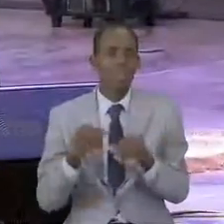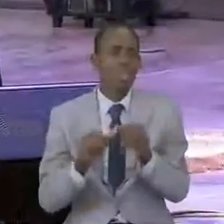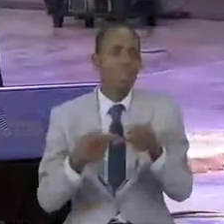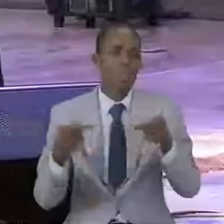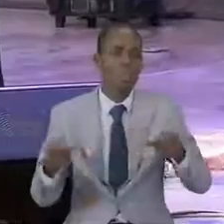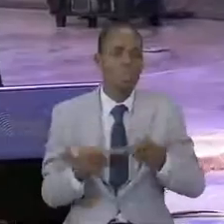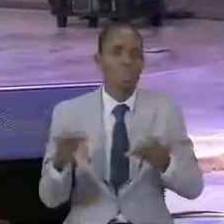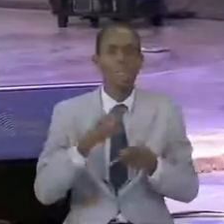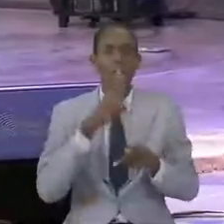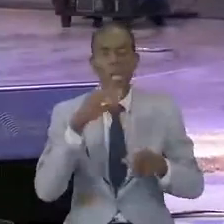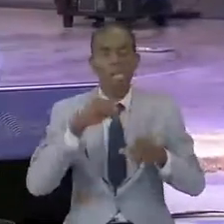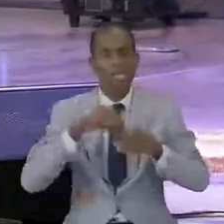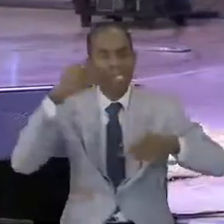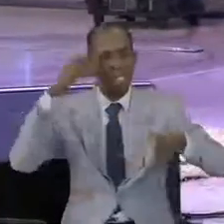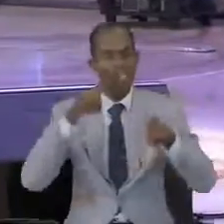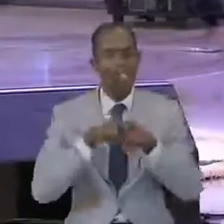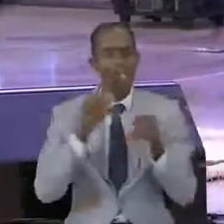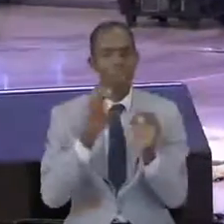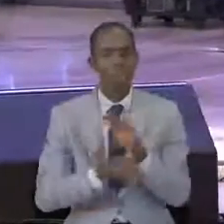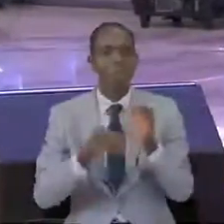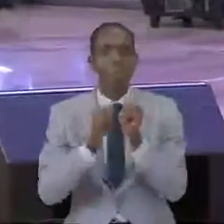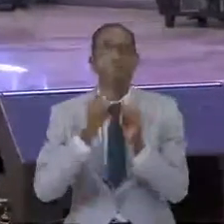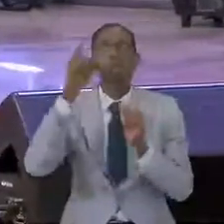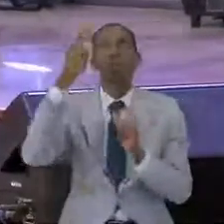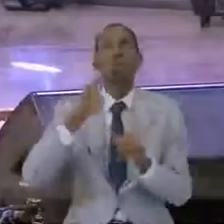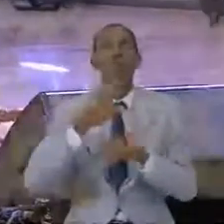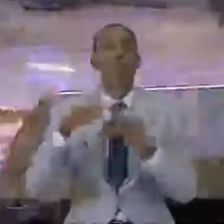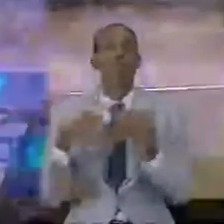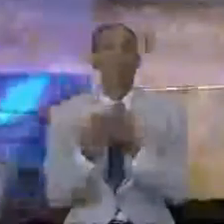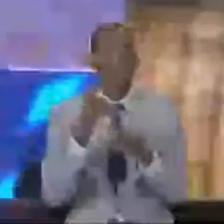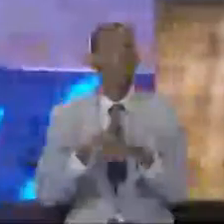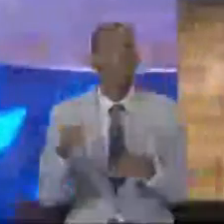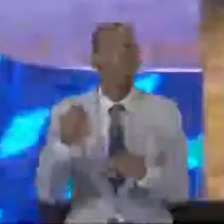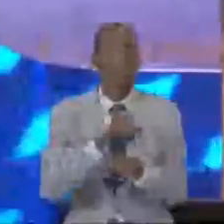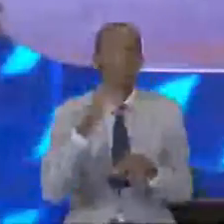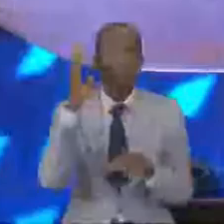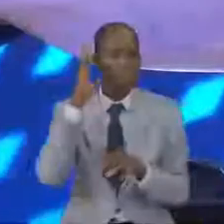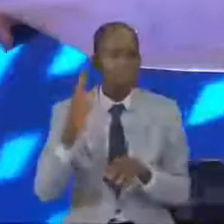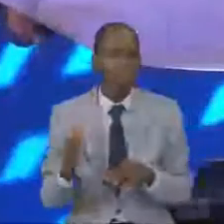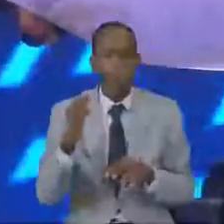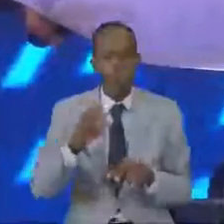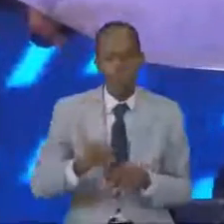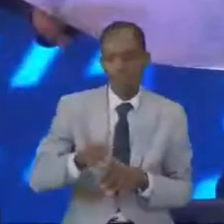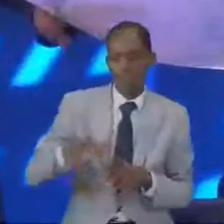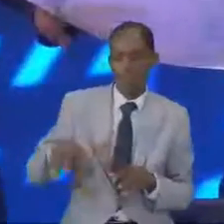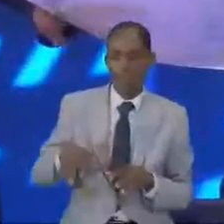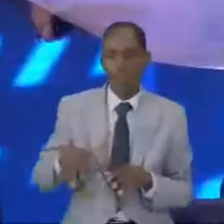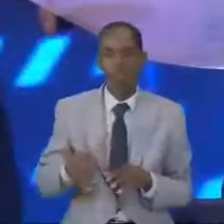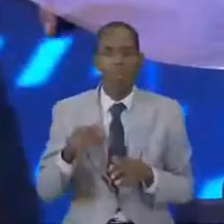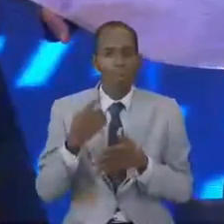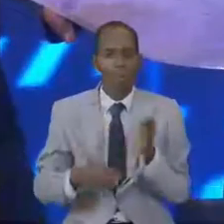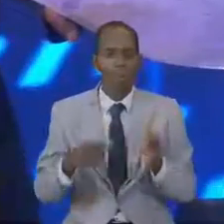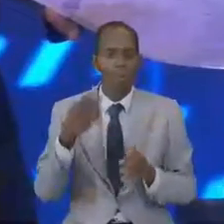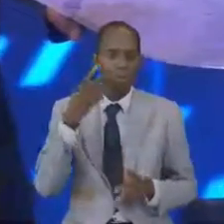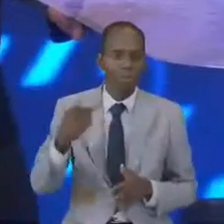ils sont en accord avec Dieu en tout temps il veille sur ce qu'ils s'aiment parce qu'ils savent que ce